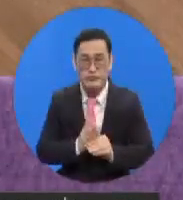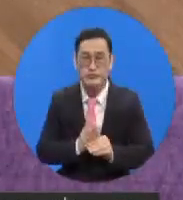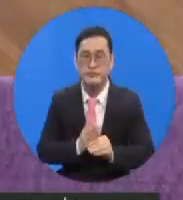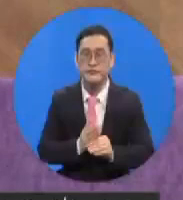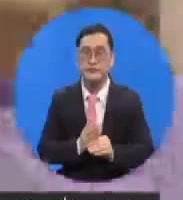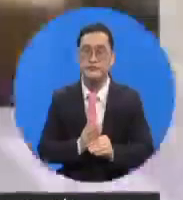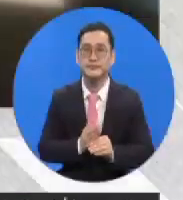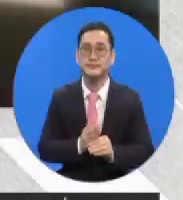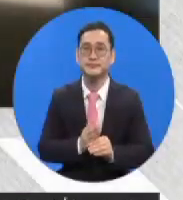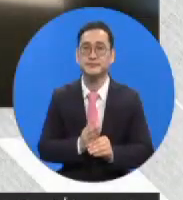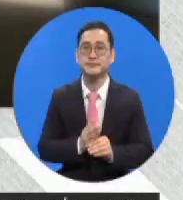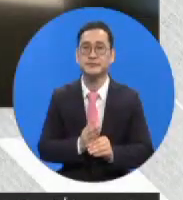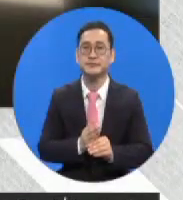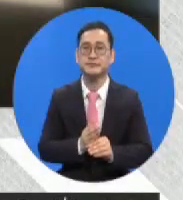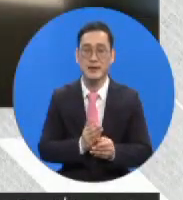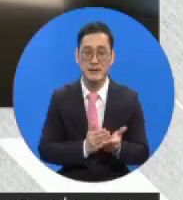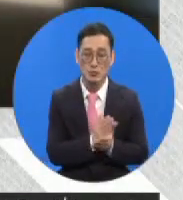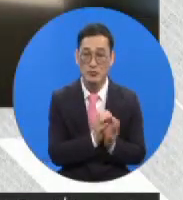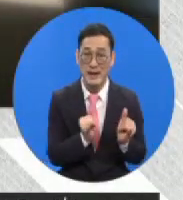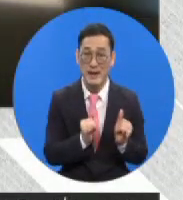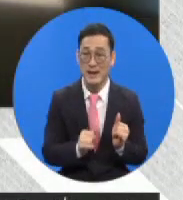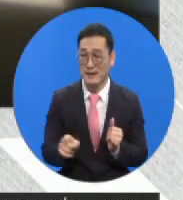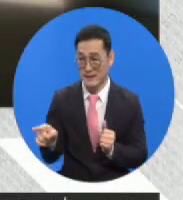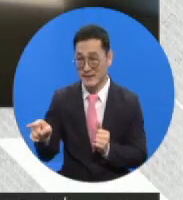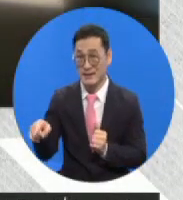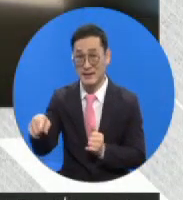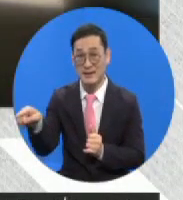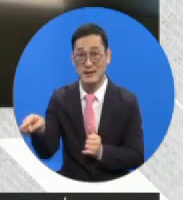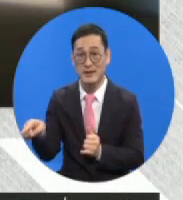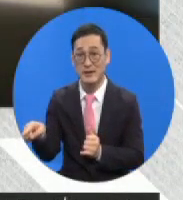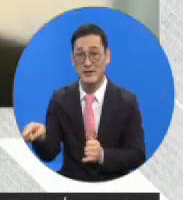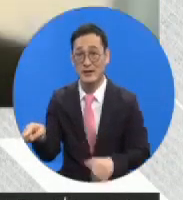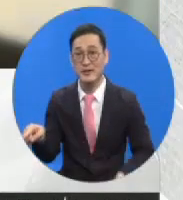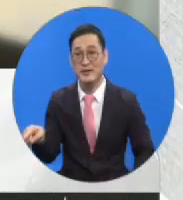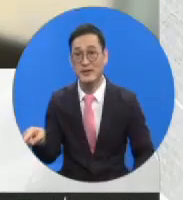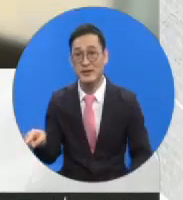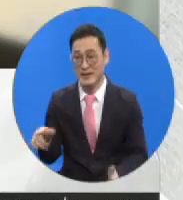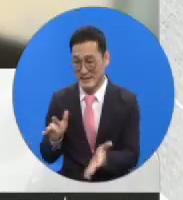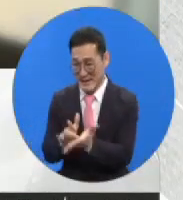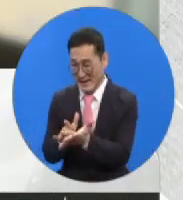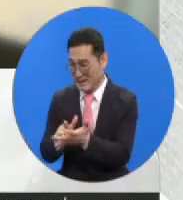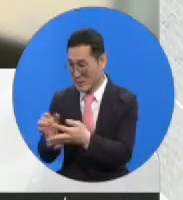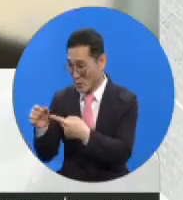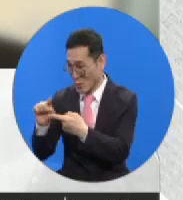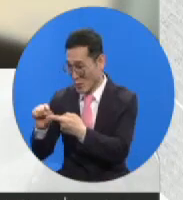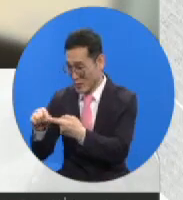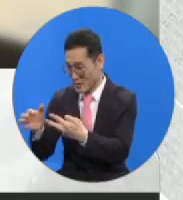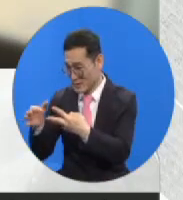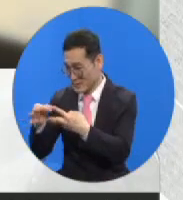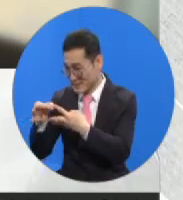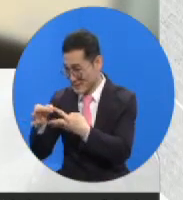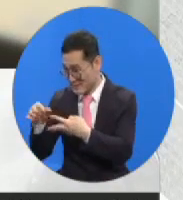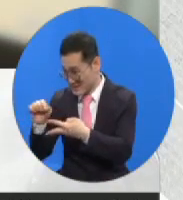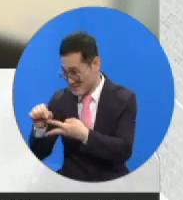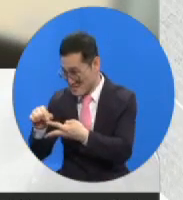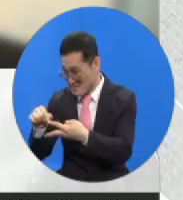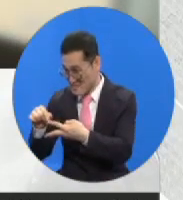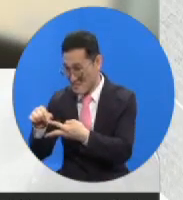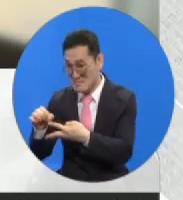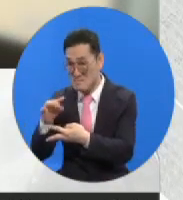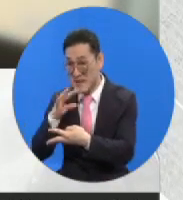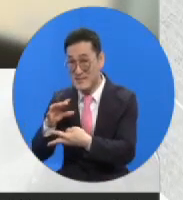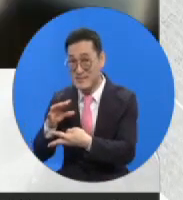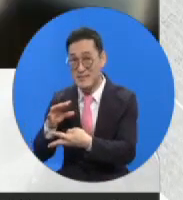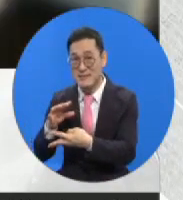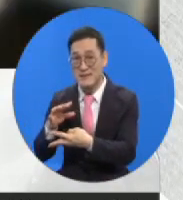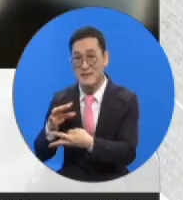뭐 일선에서 일부 전문가들은 그러니까 백신, 특정 백신에 아니면은 이 백신, 독감 백신 자체에 어떤 세균의 감염이 일어났고